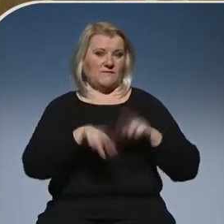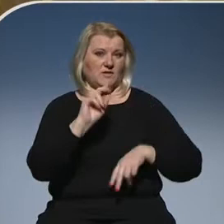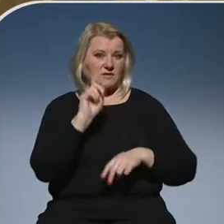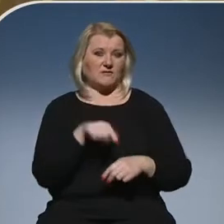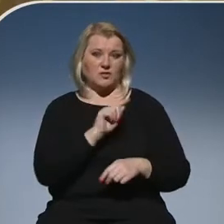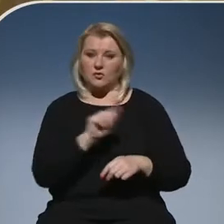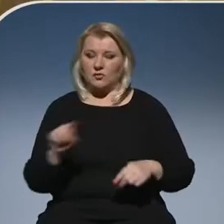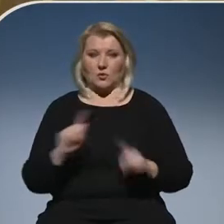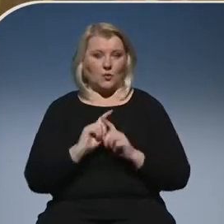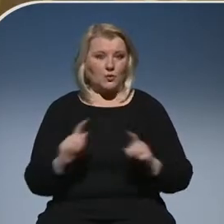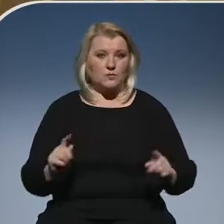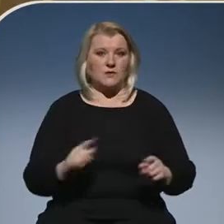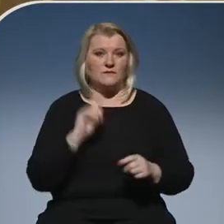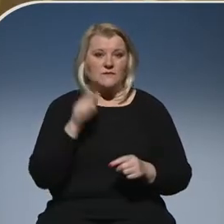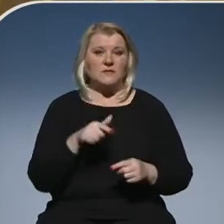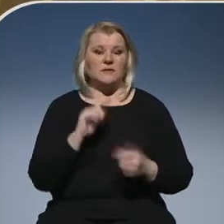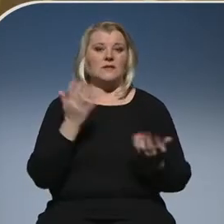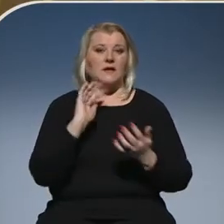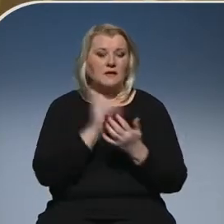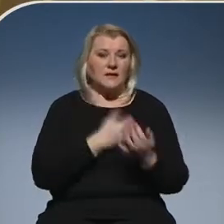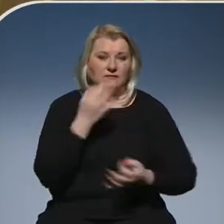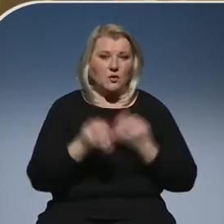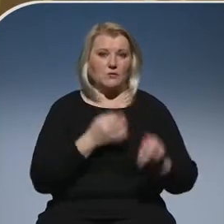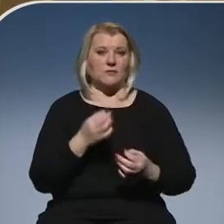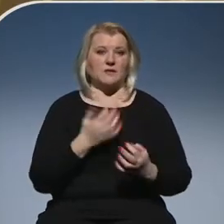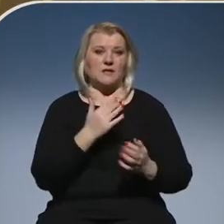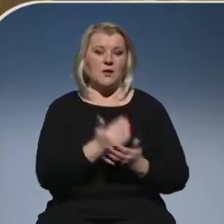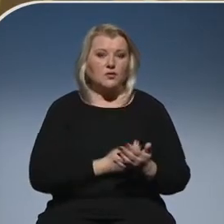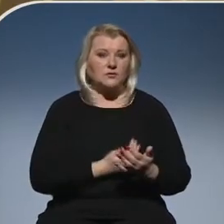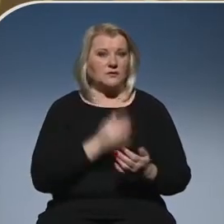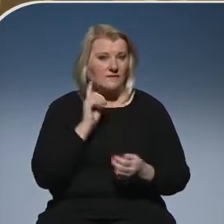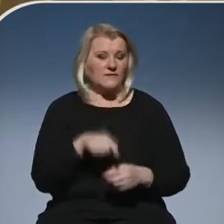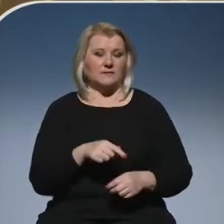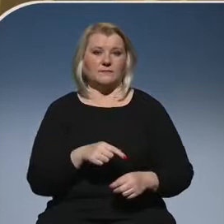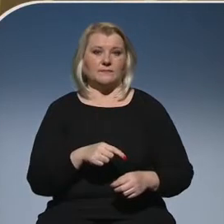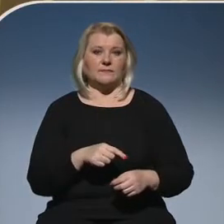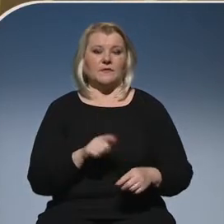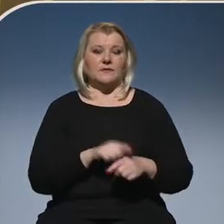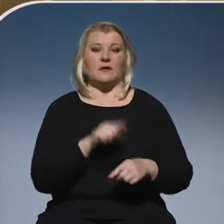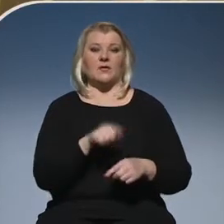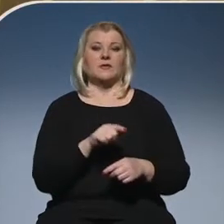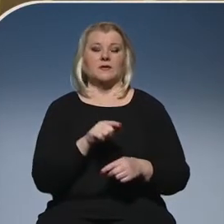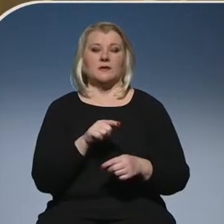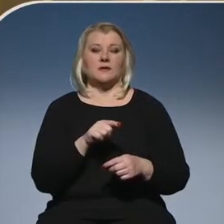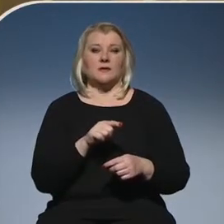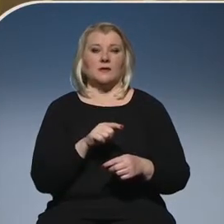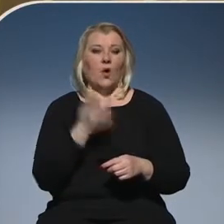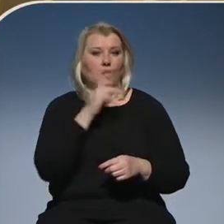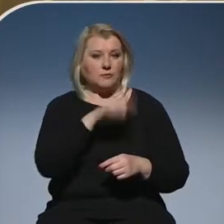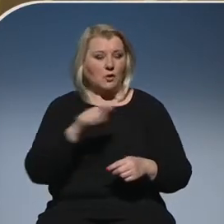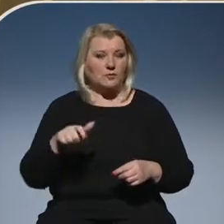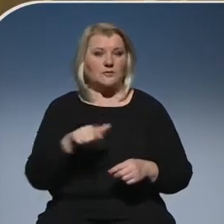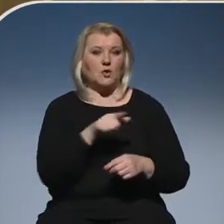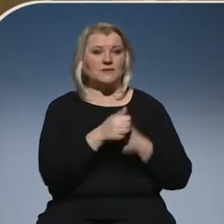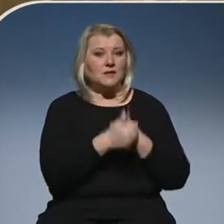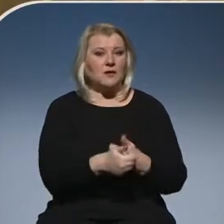vědí, kde informace hledat, jak je získat a vlastně sledují nejenom ty dané